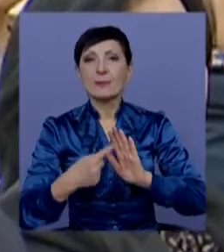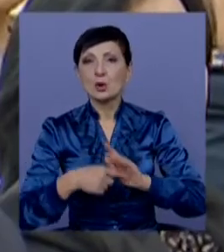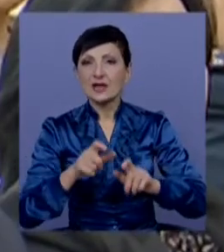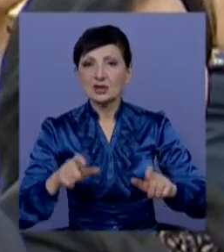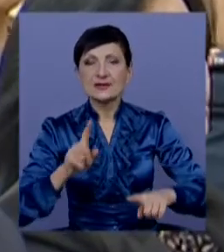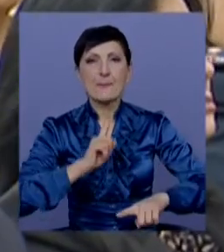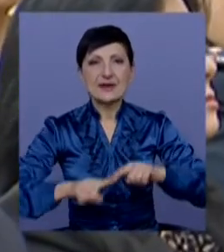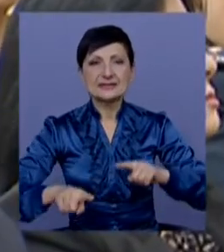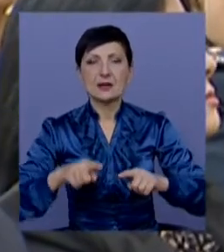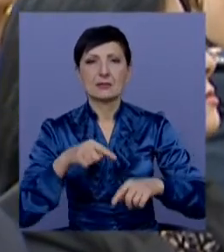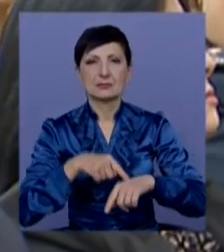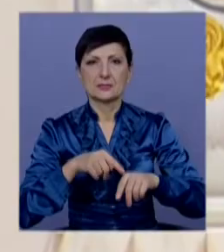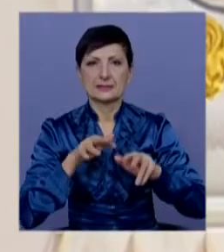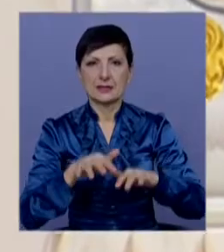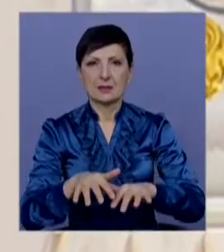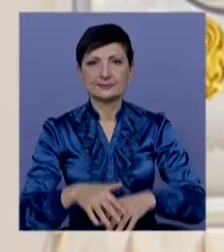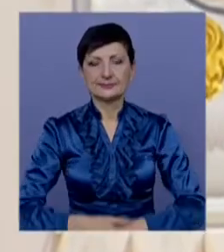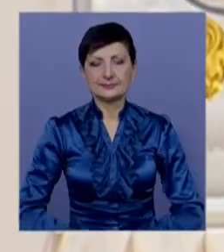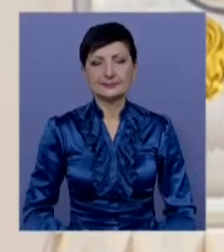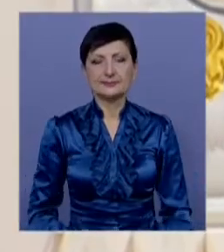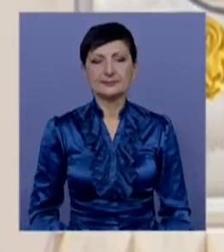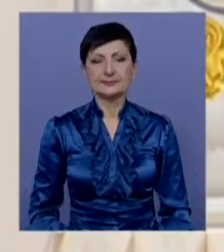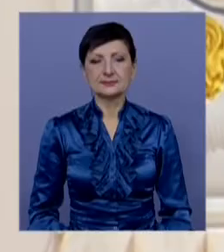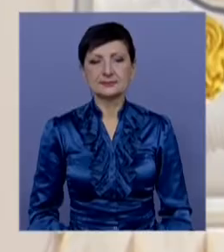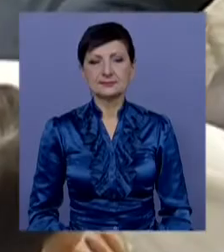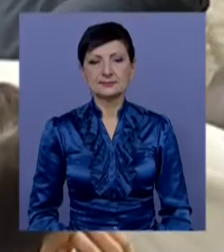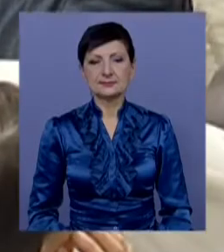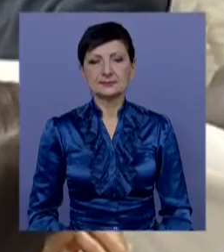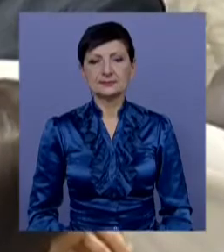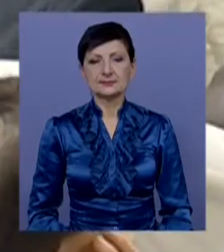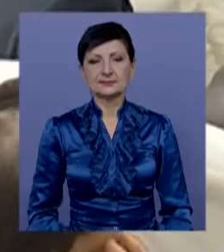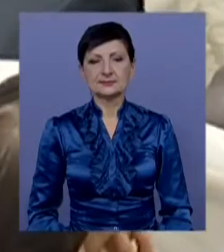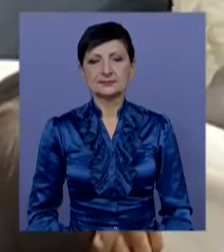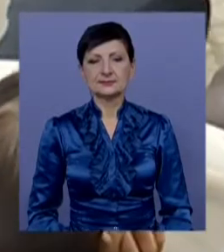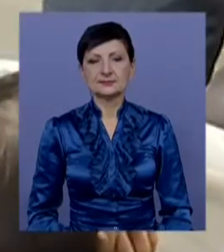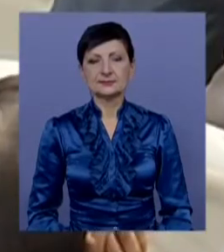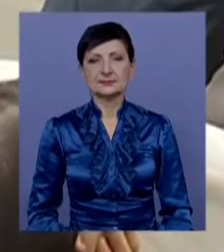горожан и быстро на них среагировать. Анастасия Яцун, Асет Кундакпаев, телеканал Алматы.